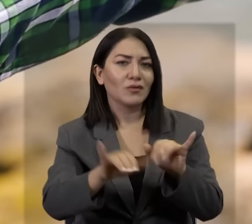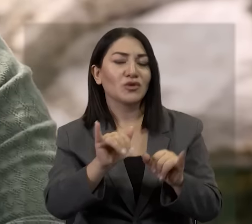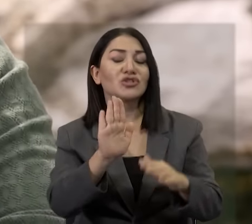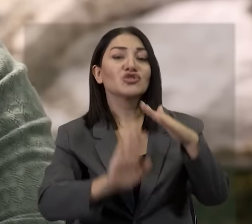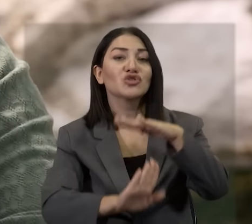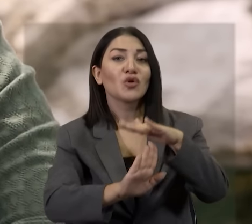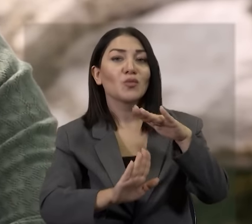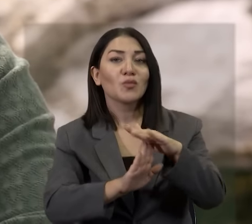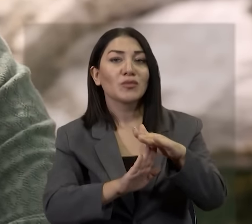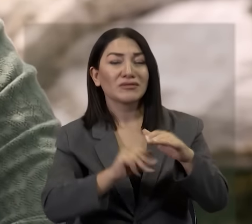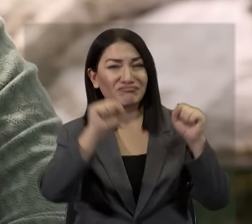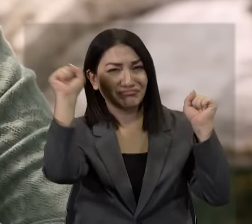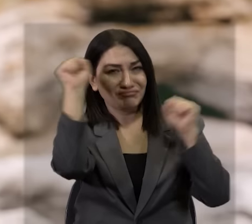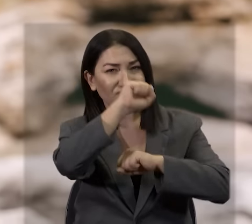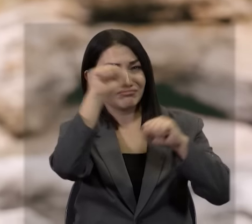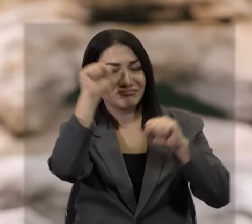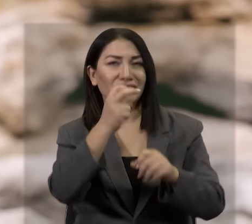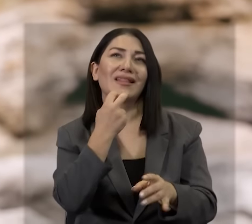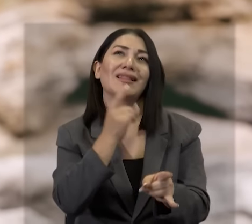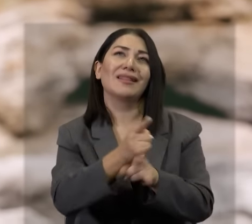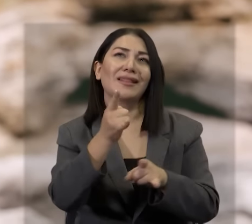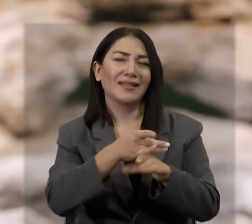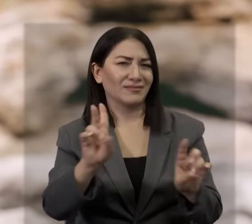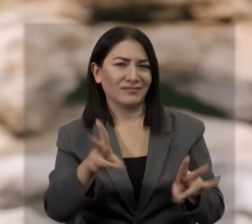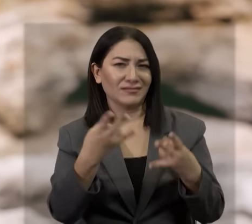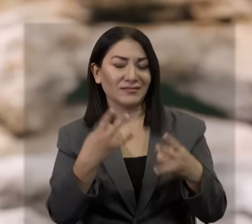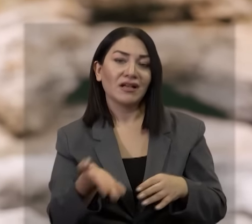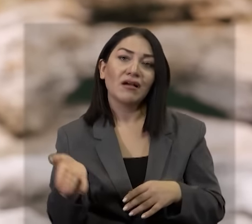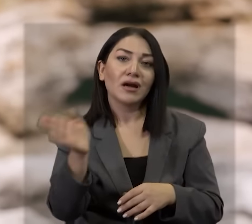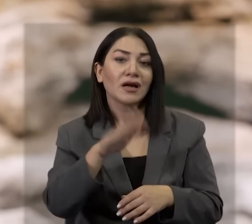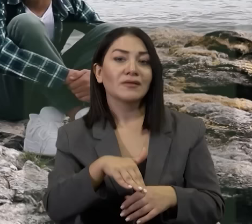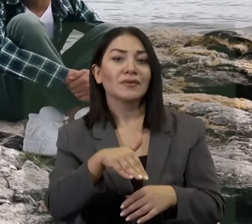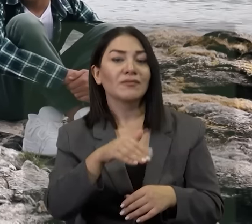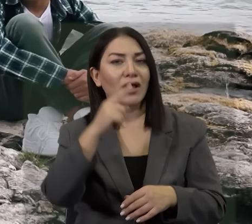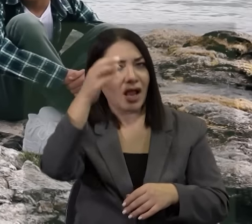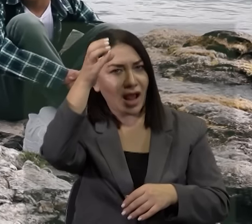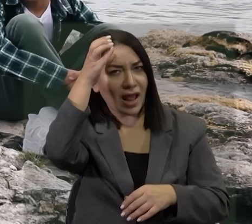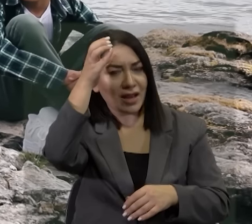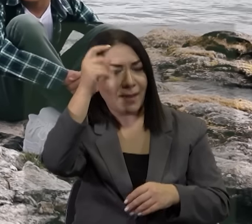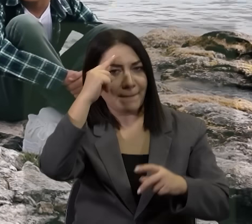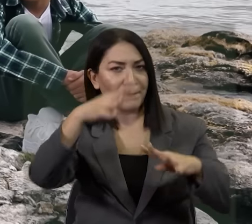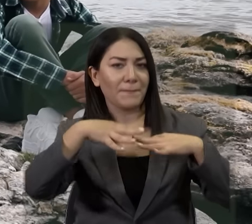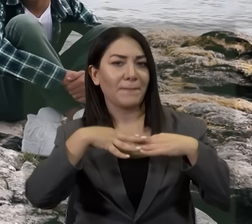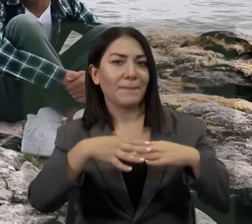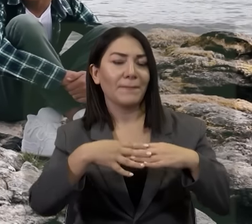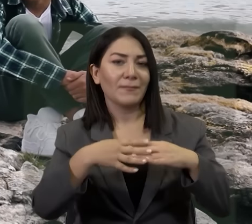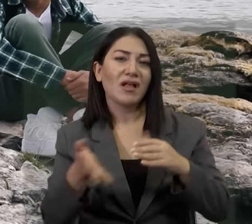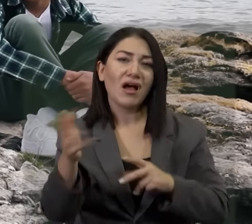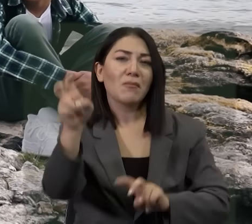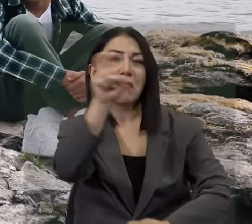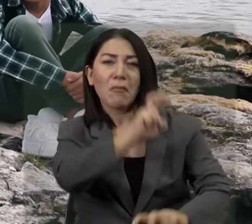լճի հատակին։ Ստոպ, մա ձել այդ անիմաս սրամտությունը դնում եք մի կողմ ու վերցնում եք